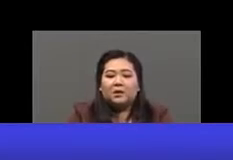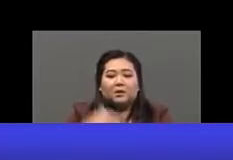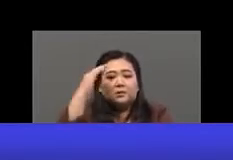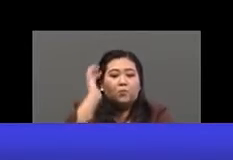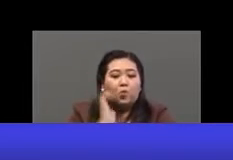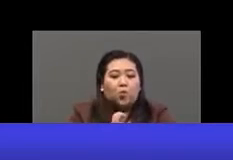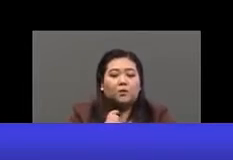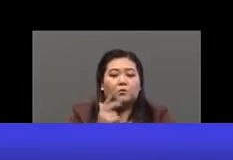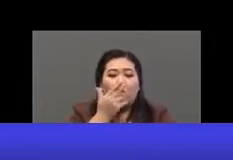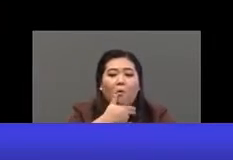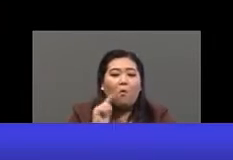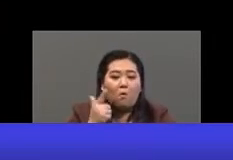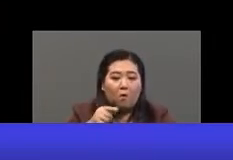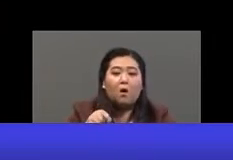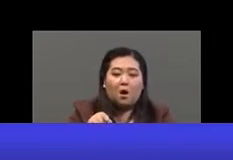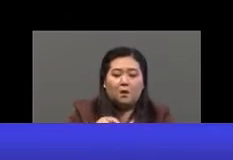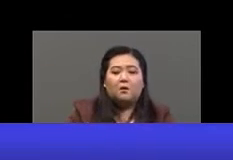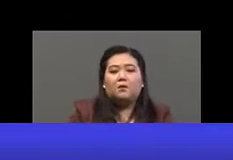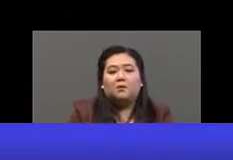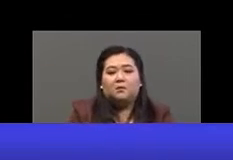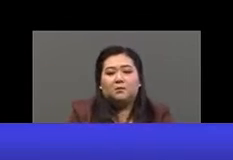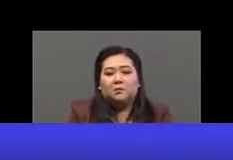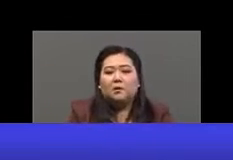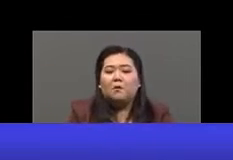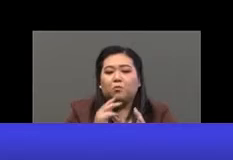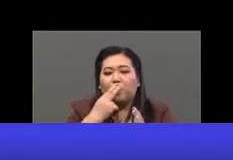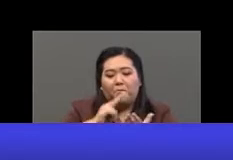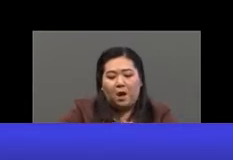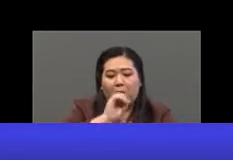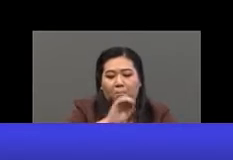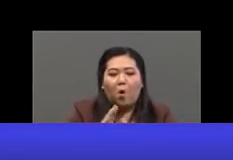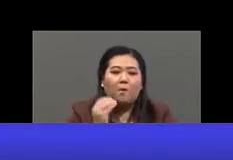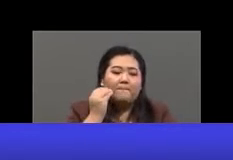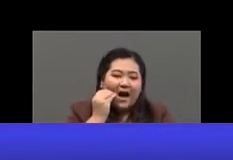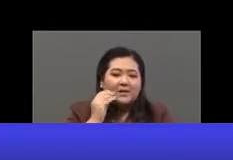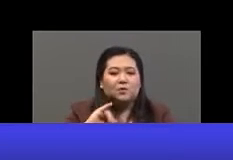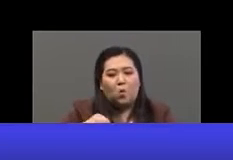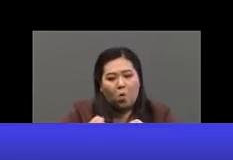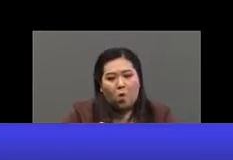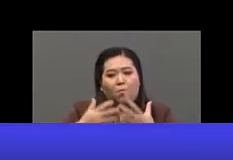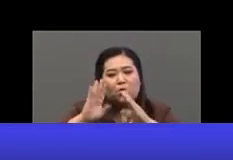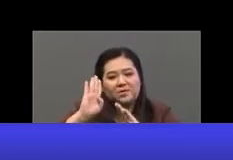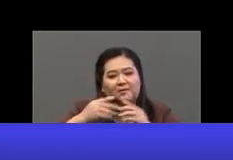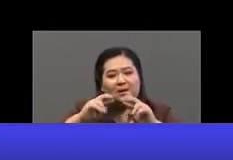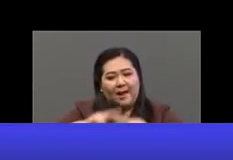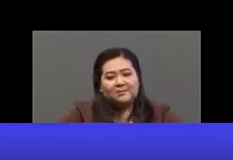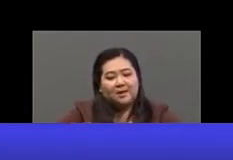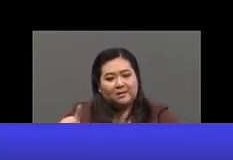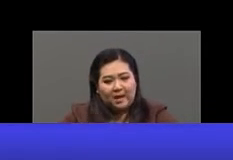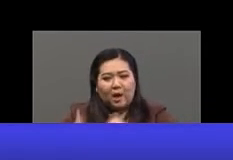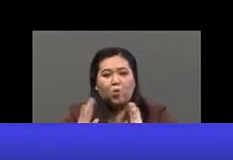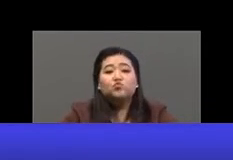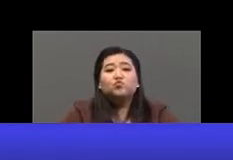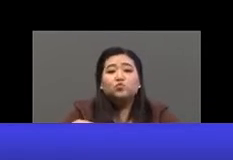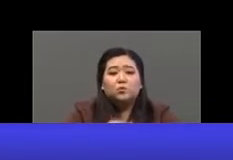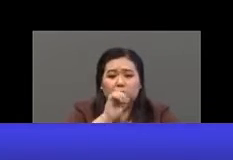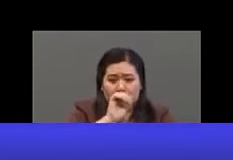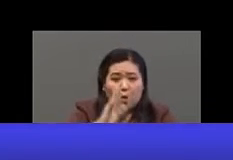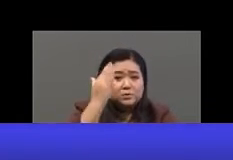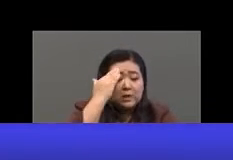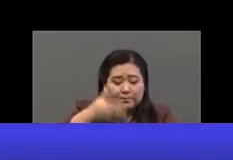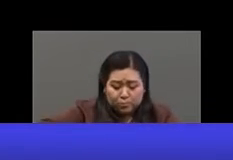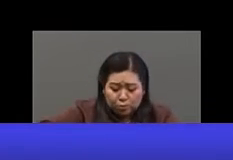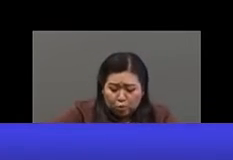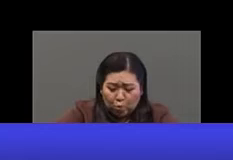บชนนะคะบนถนนรัชดาภิเษกตั้งแต่แยกอโศกถึงแยกรัชดาคลองเตยอ่ะค่อยๆนึกไปนะเอามา